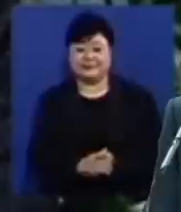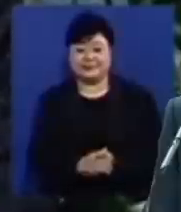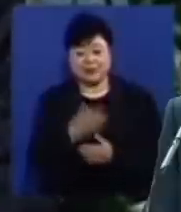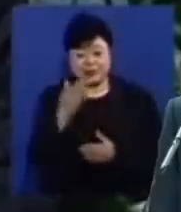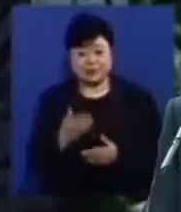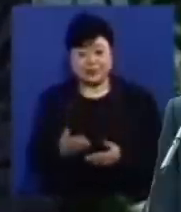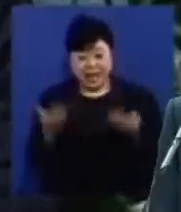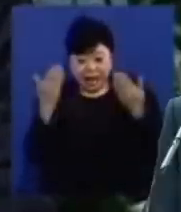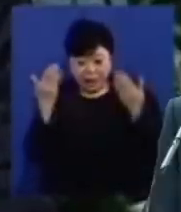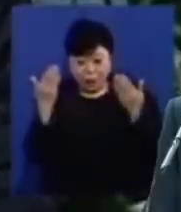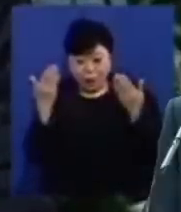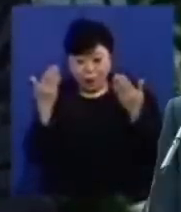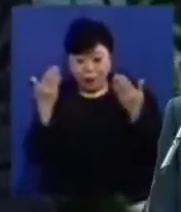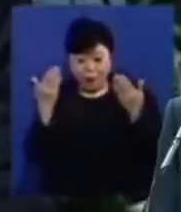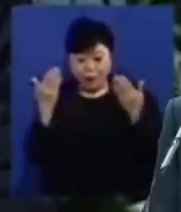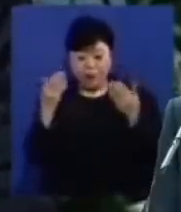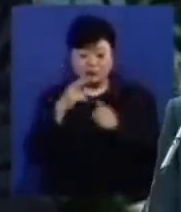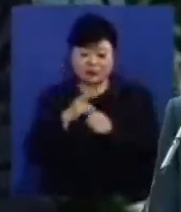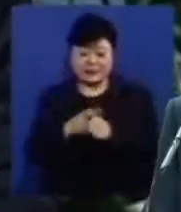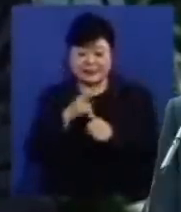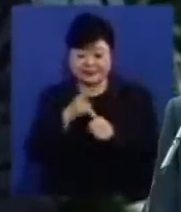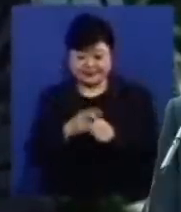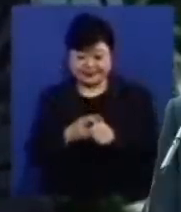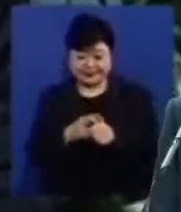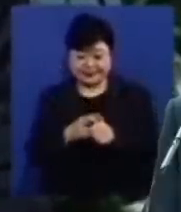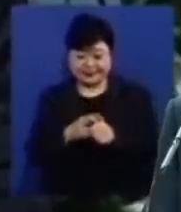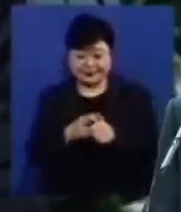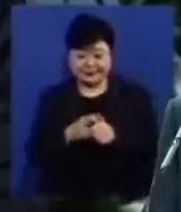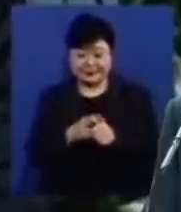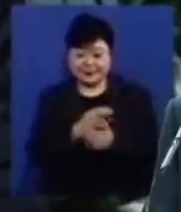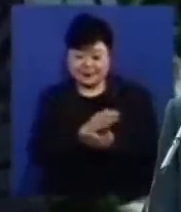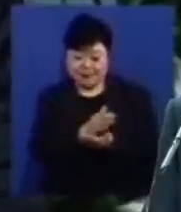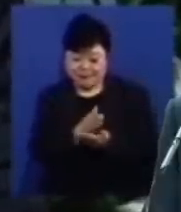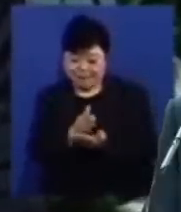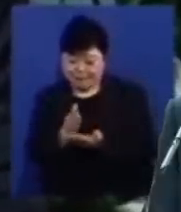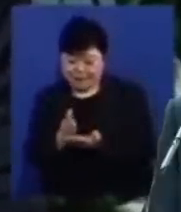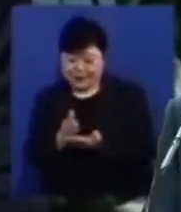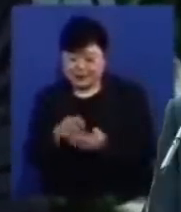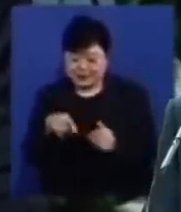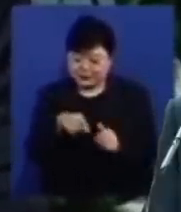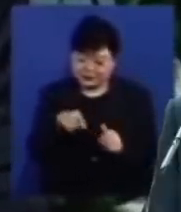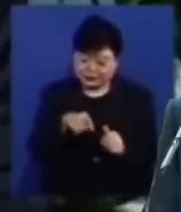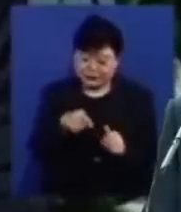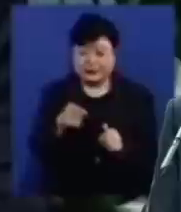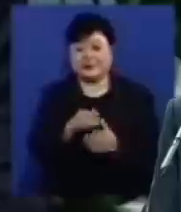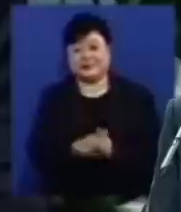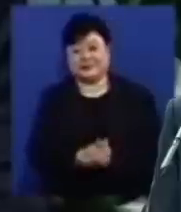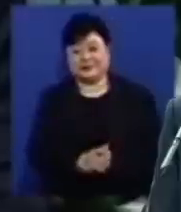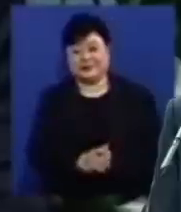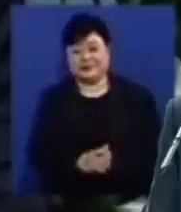여러분 학교에 가면 학교 선생님이 여러 가지 것을 우리에게 가르쳐 주지 않아요?